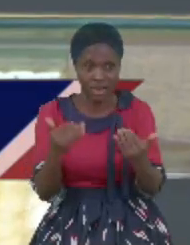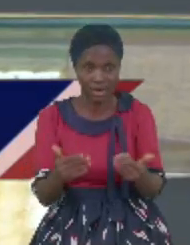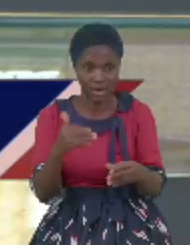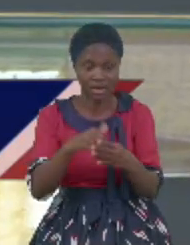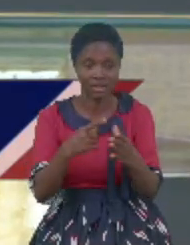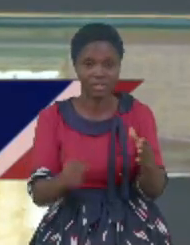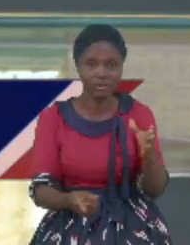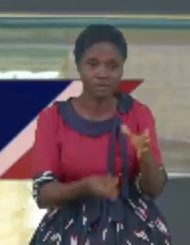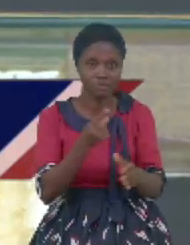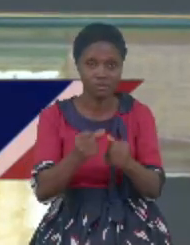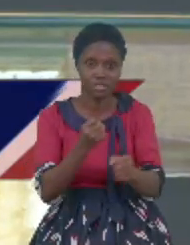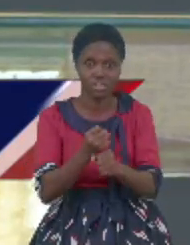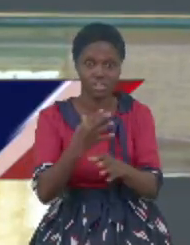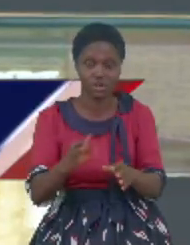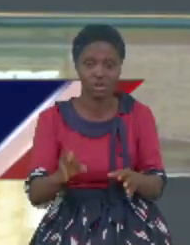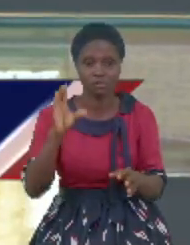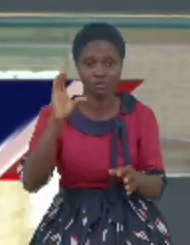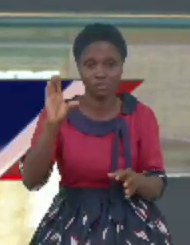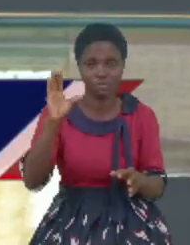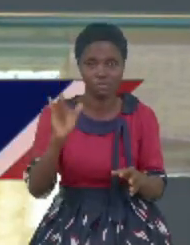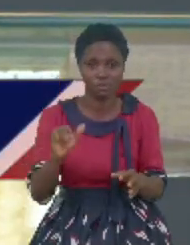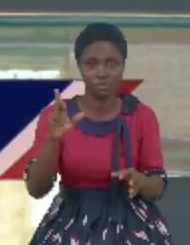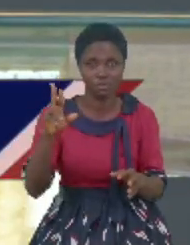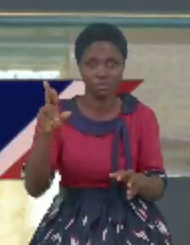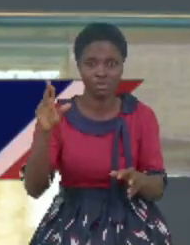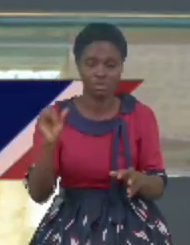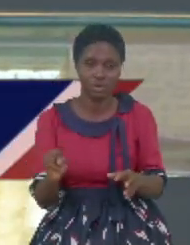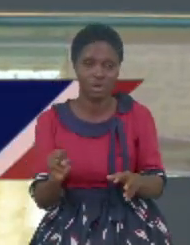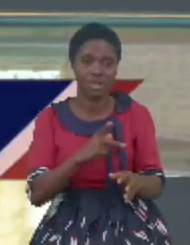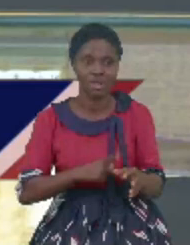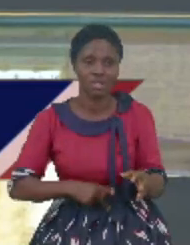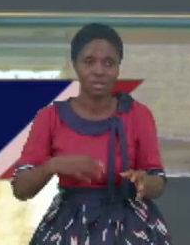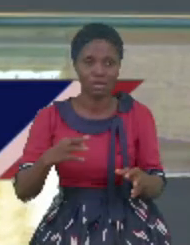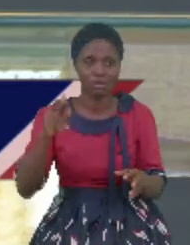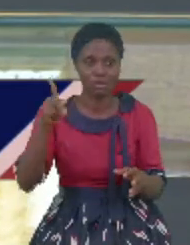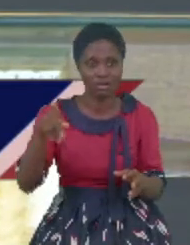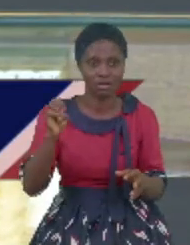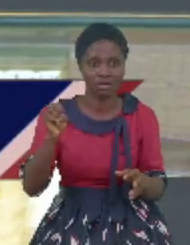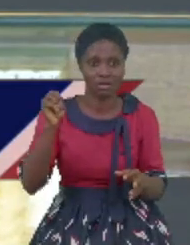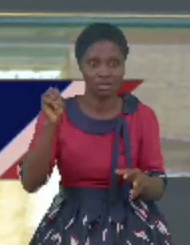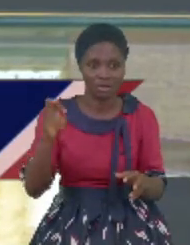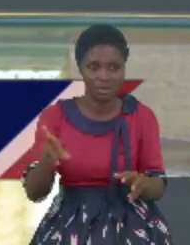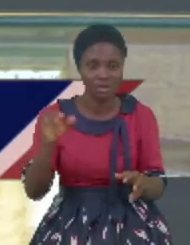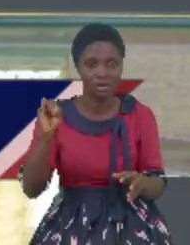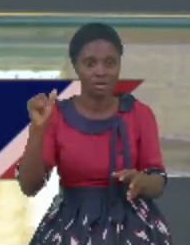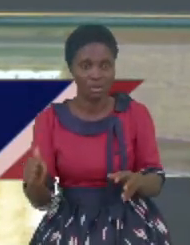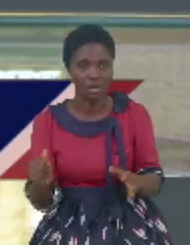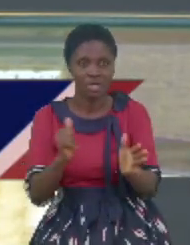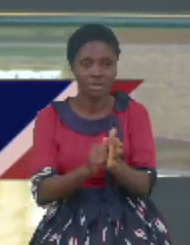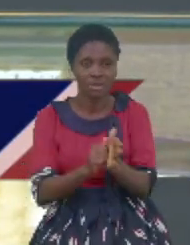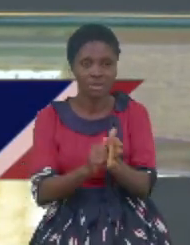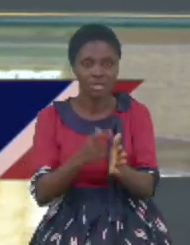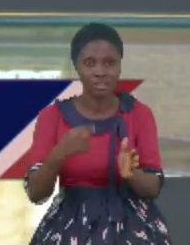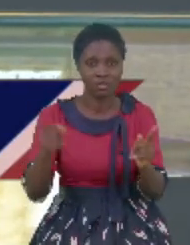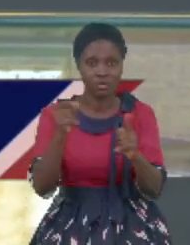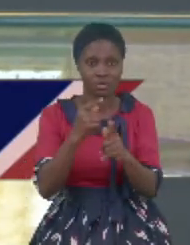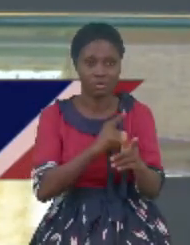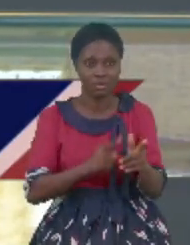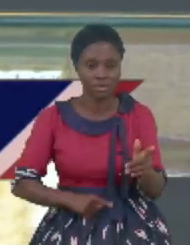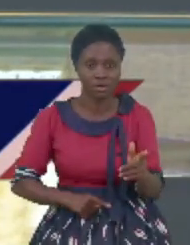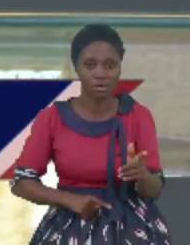La première année de Cyrus, roi de Perse, afin que s'accomplisse la parole de l'Éternel prononcée par la bouche de Jérémie,